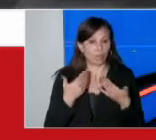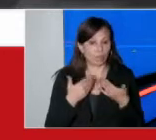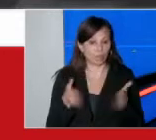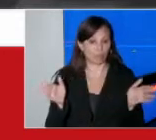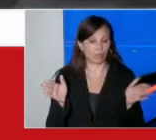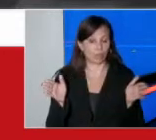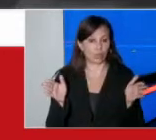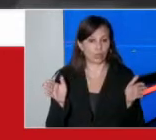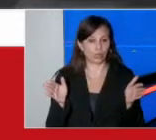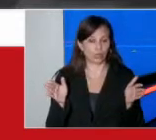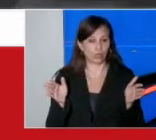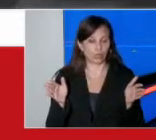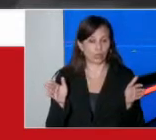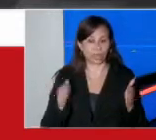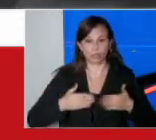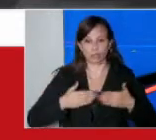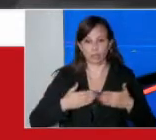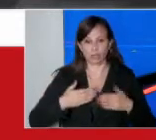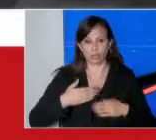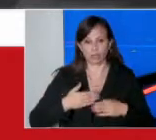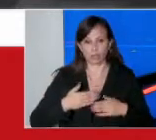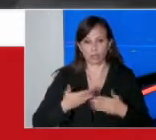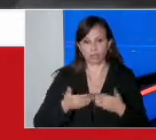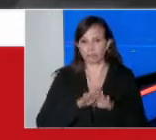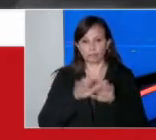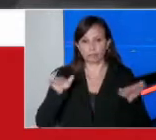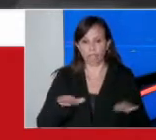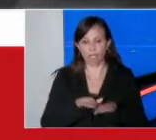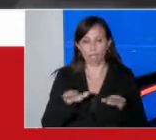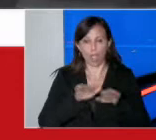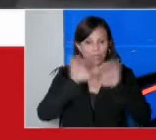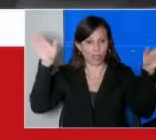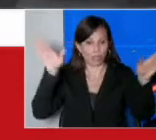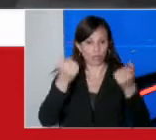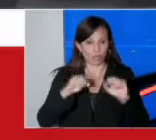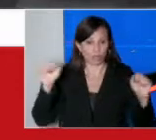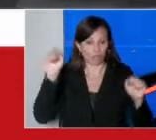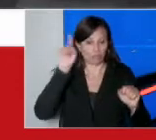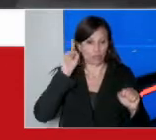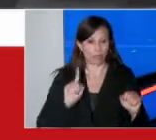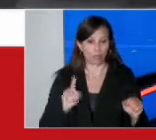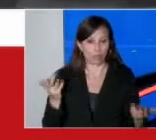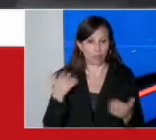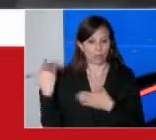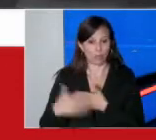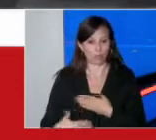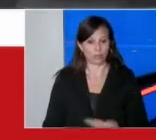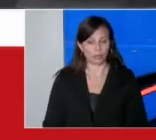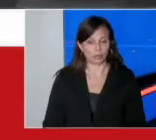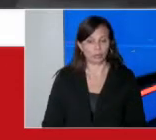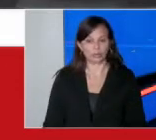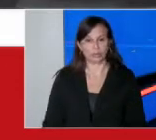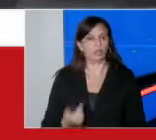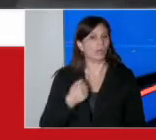את מעברי הים, האוויר, כולם באופן חופשי, אתה לא יודע לאן נגיע. אני אומר לך,